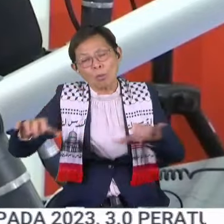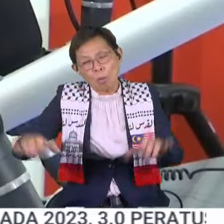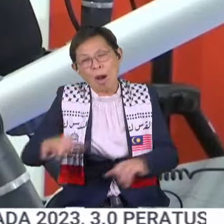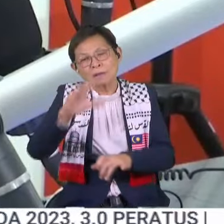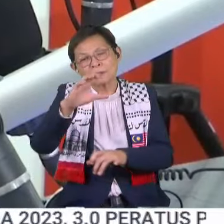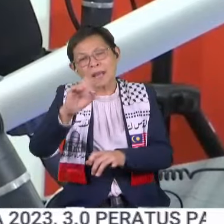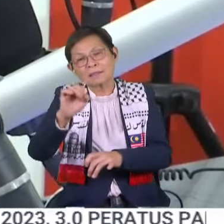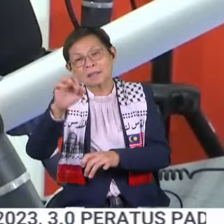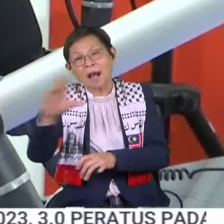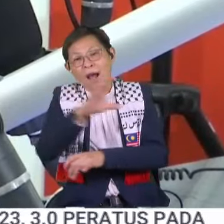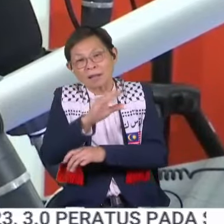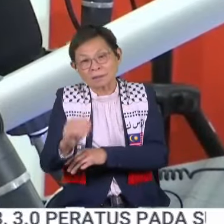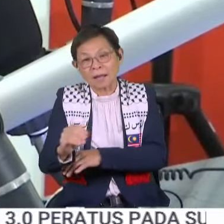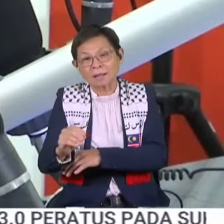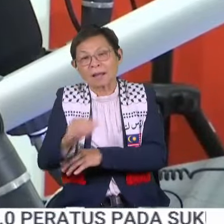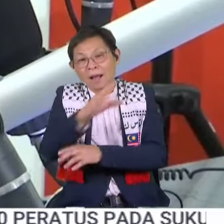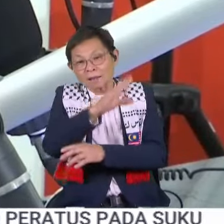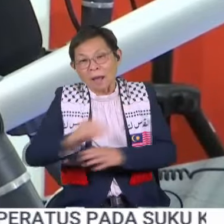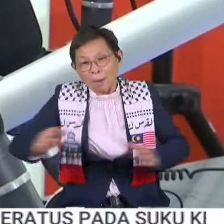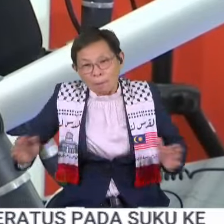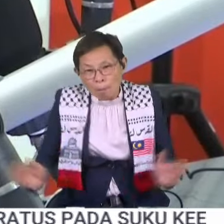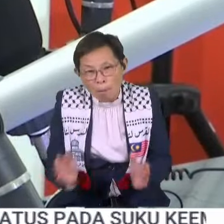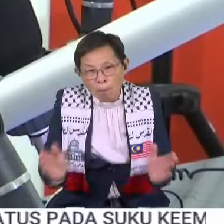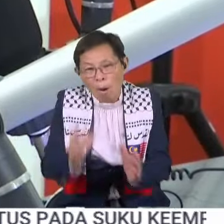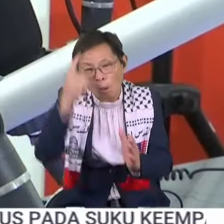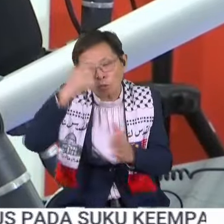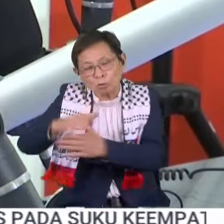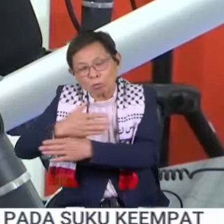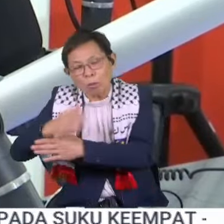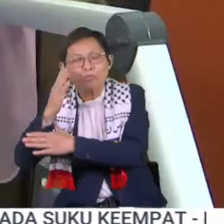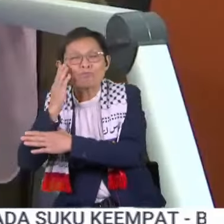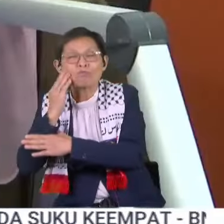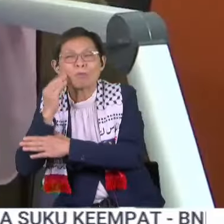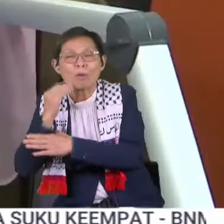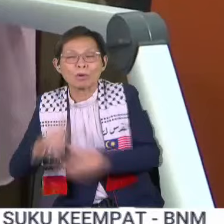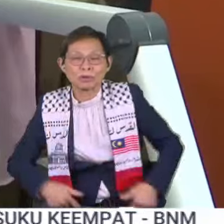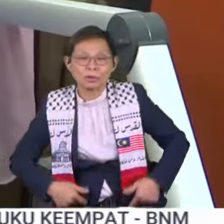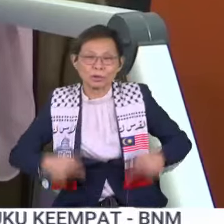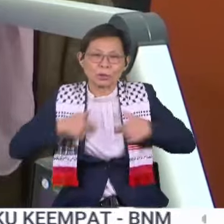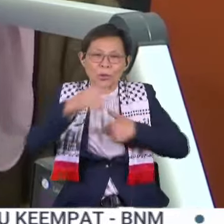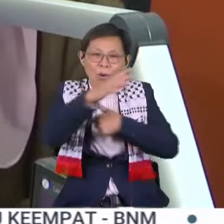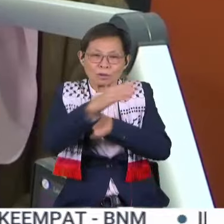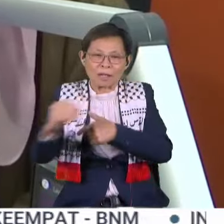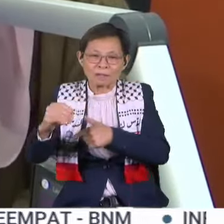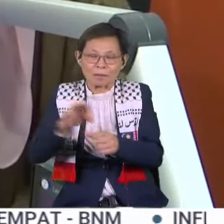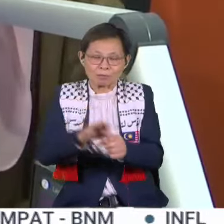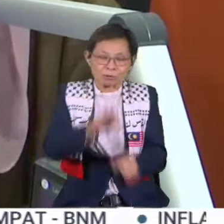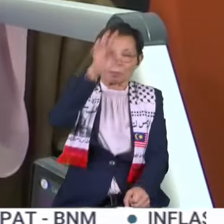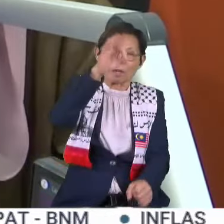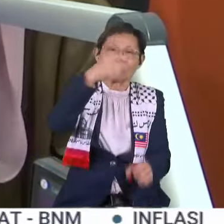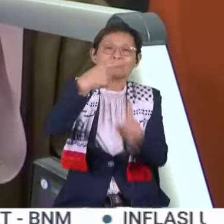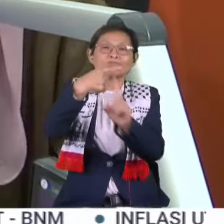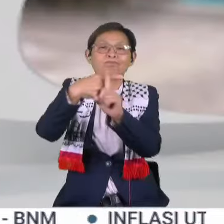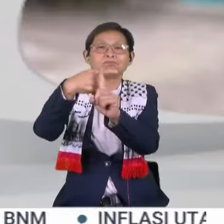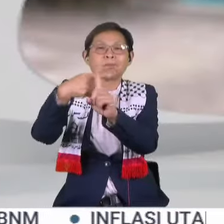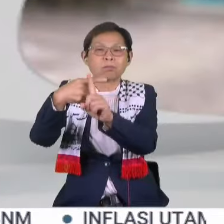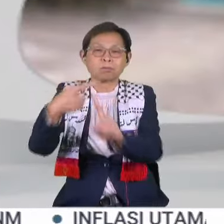CSR selain memberikan motivasi untuk berkongsi pengalaman hidupnya serta semangat